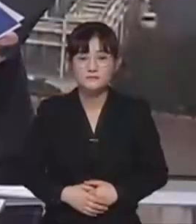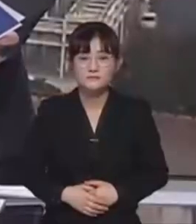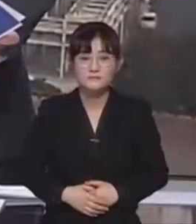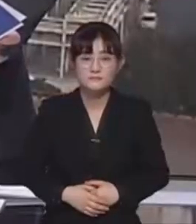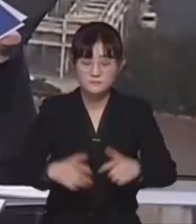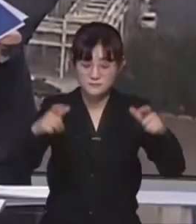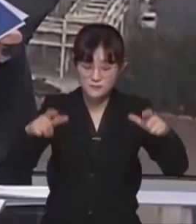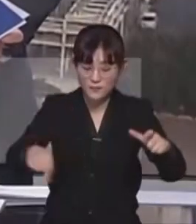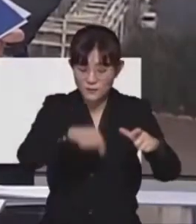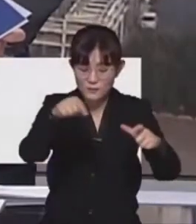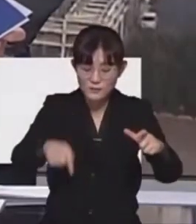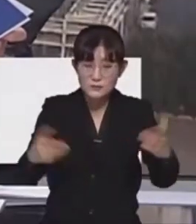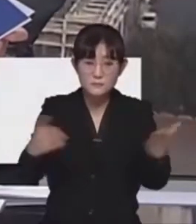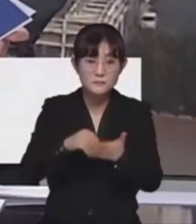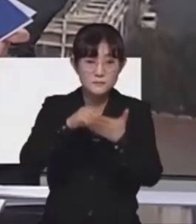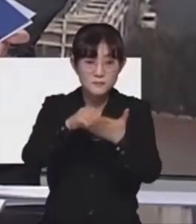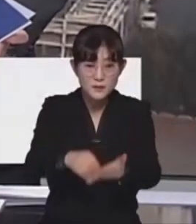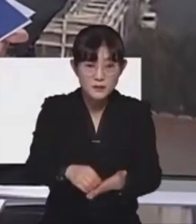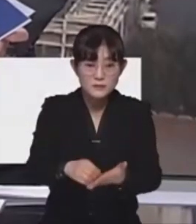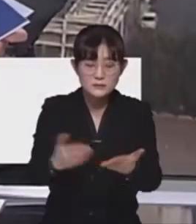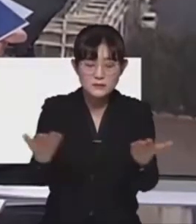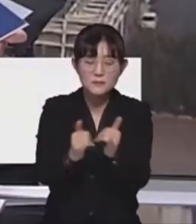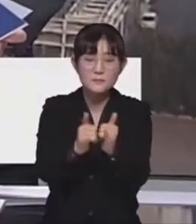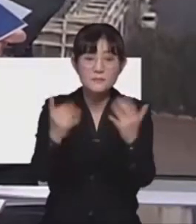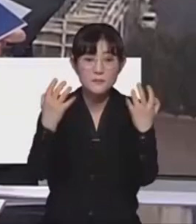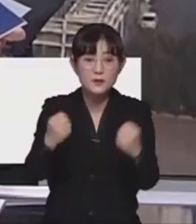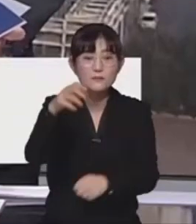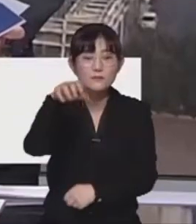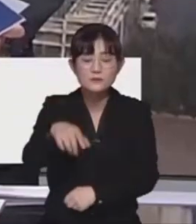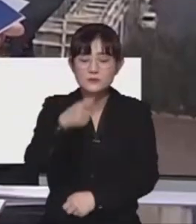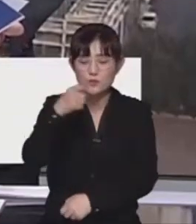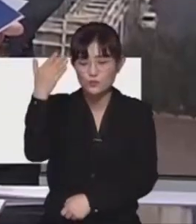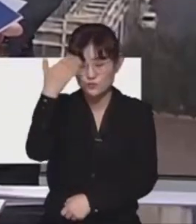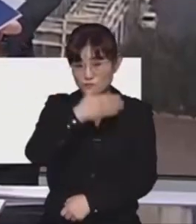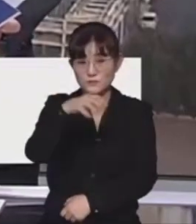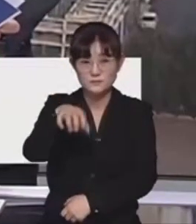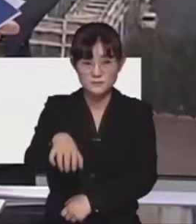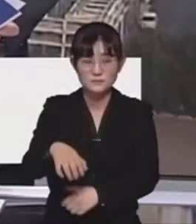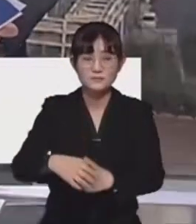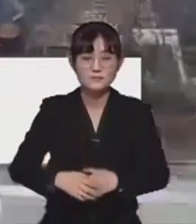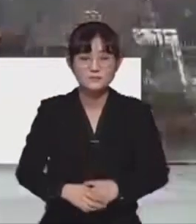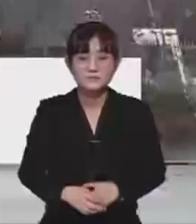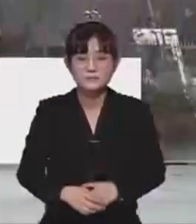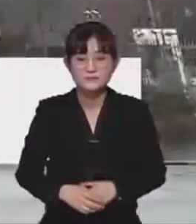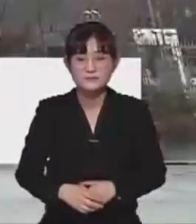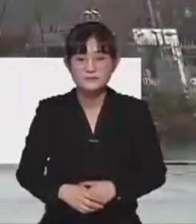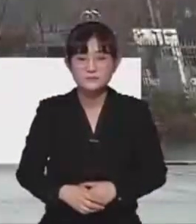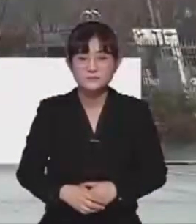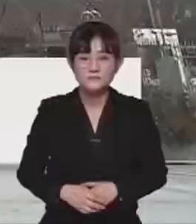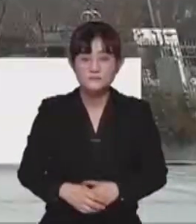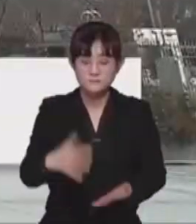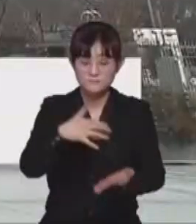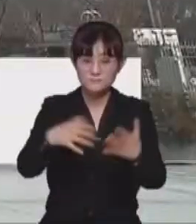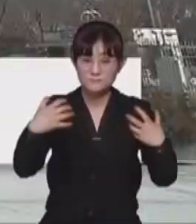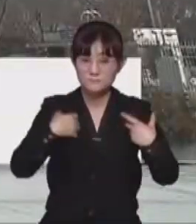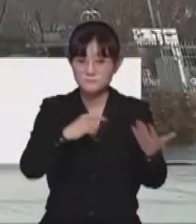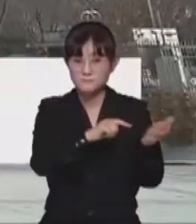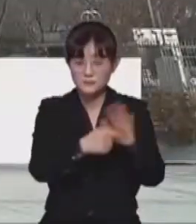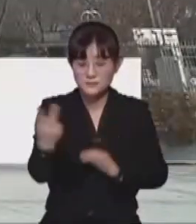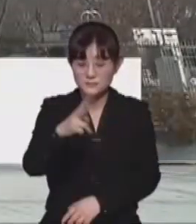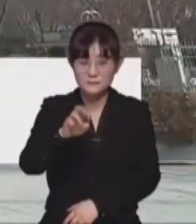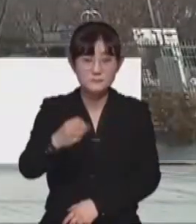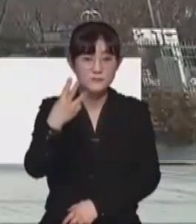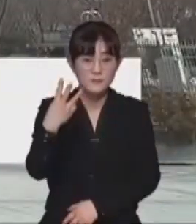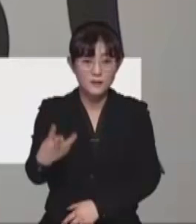거주지 내 취업한 직장인의 비율이 가장 높은 곳은 전남 여수시인 것으로 드러났습니다. 통계청이 발표한